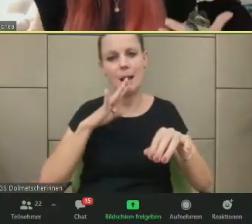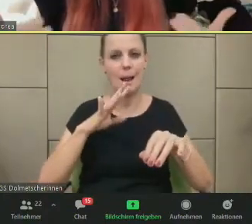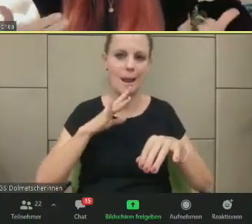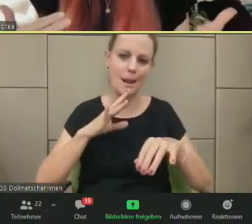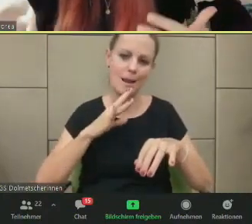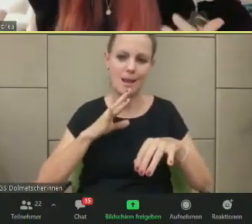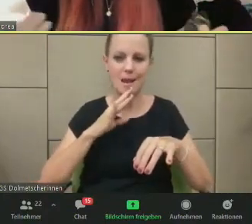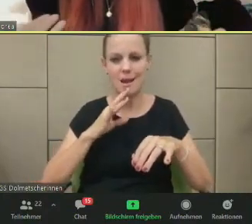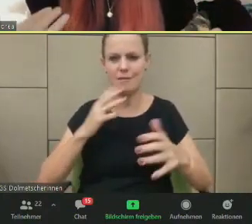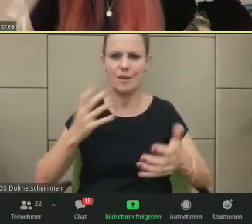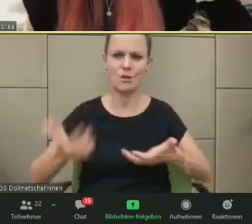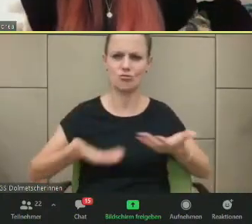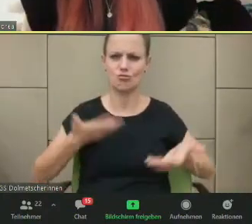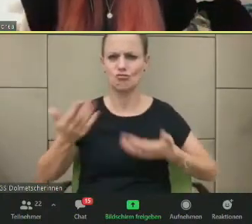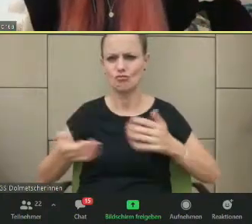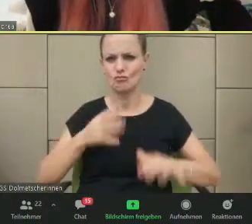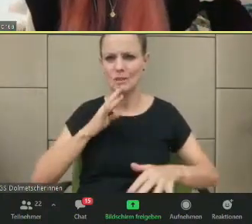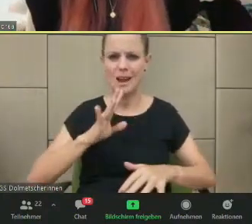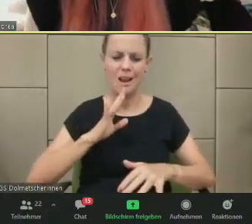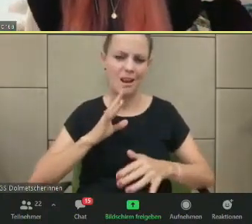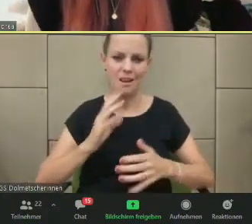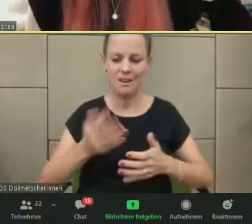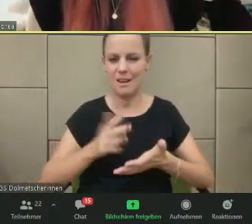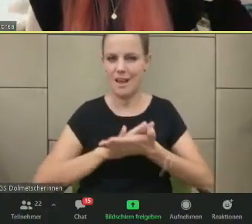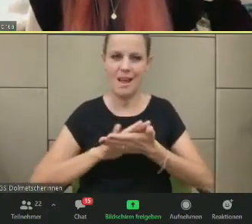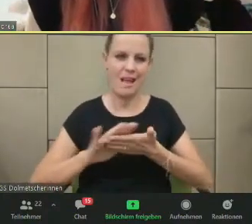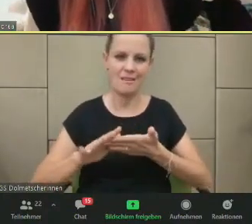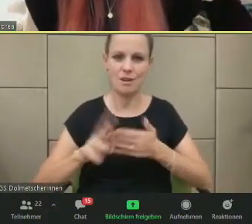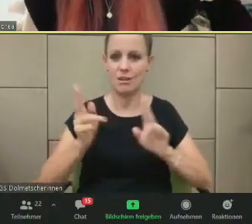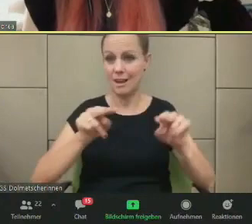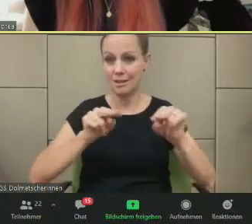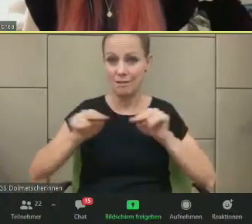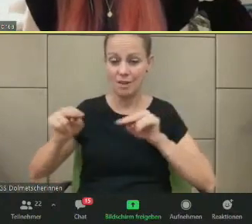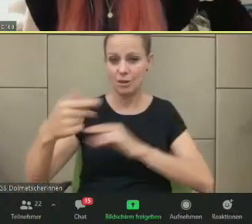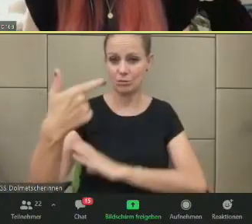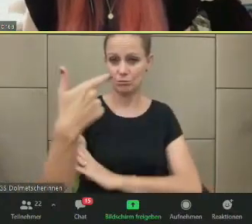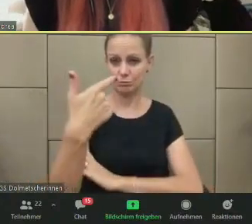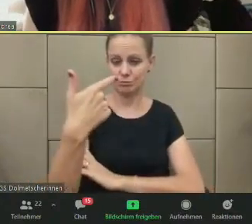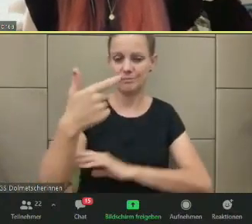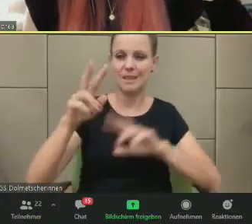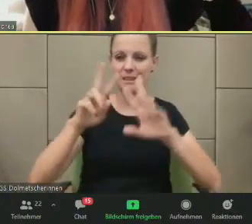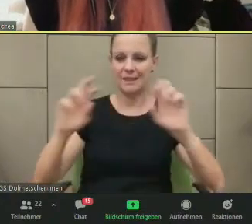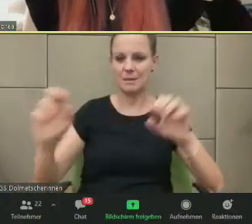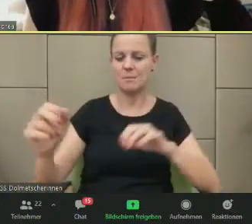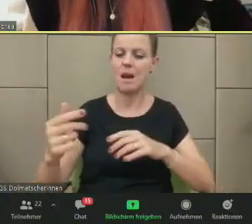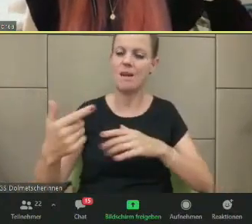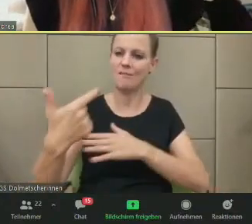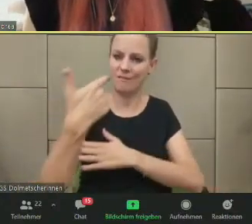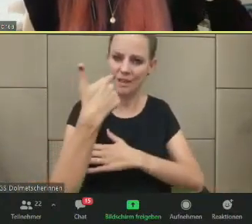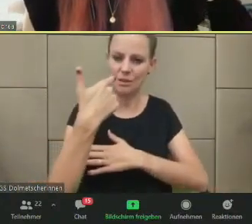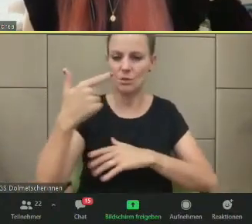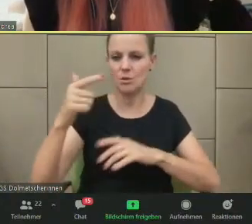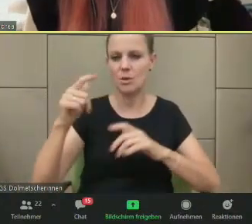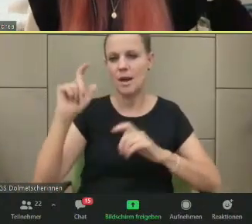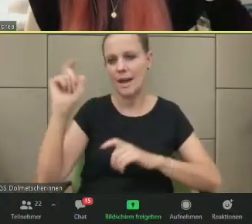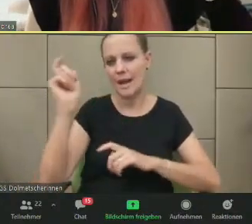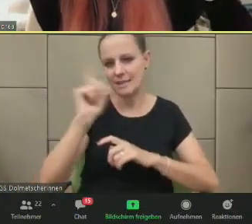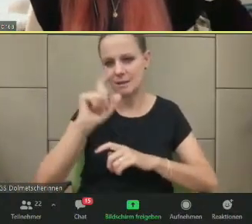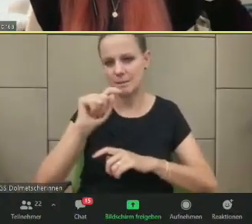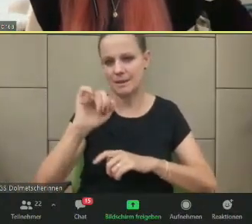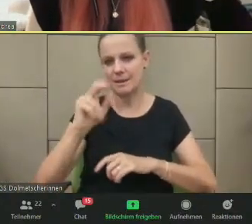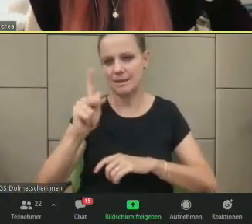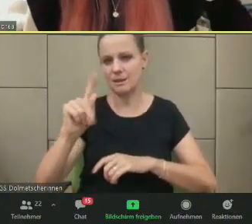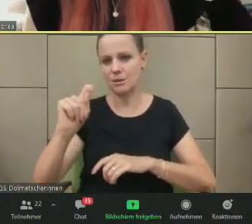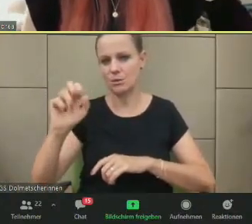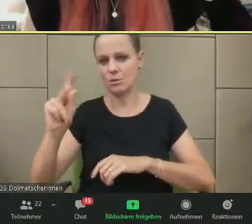eine Leichtigkeit beim Sprechen, dann kann man Videos machen. Aber auch zum Thema Videos auf Instagram und TikTok muss man